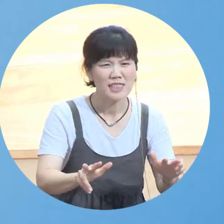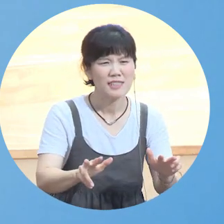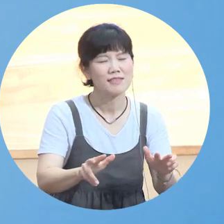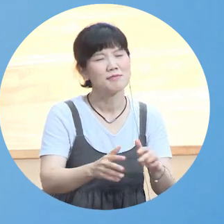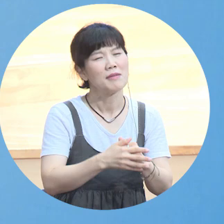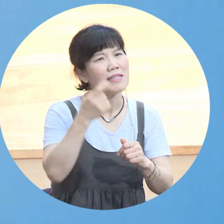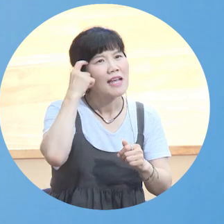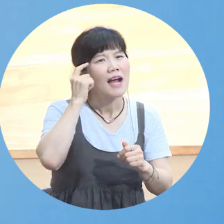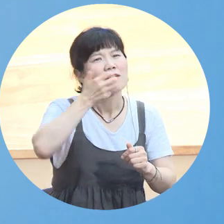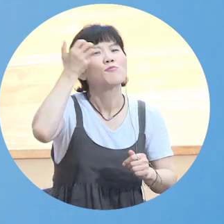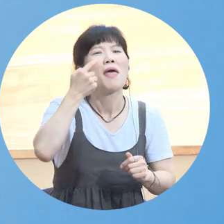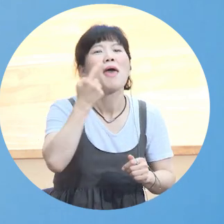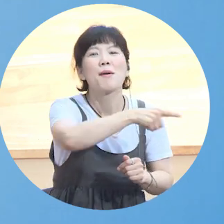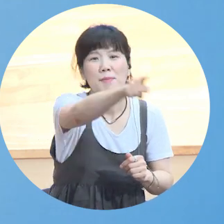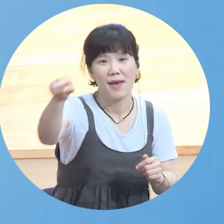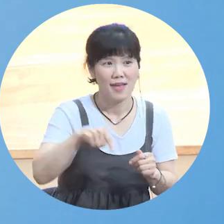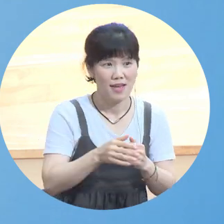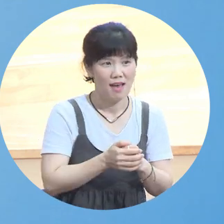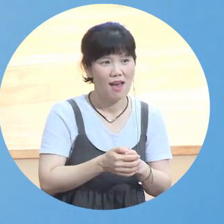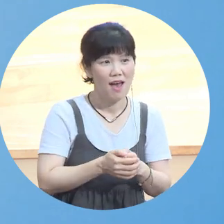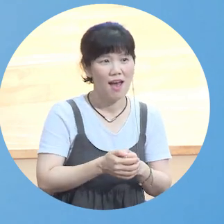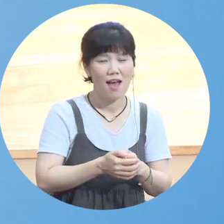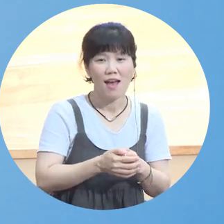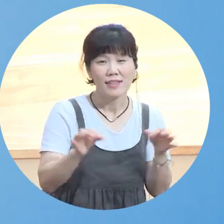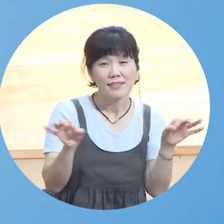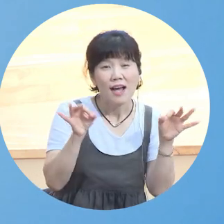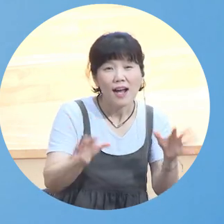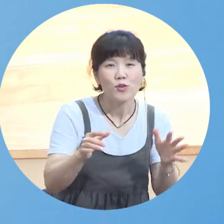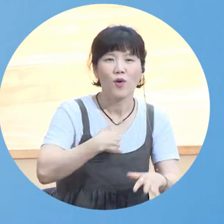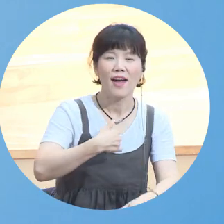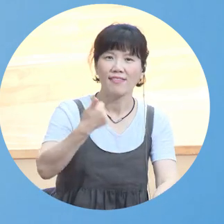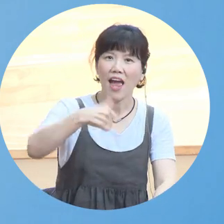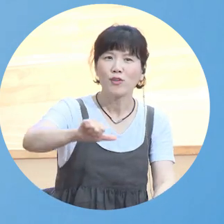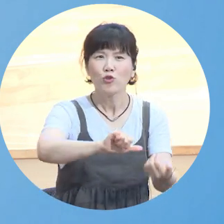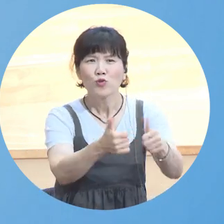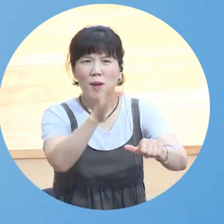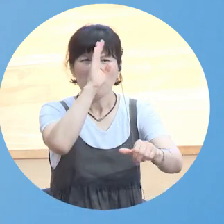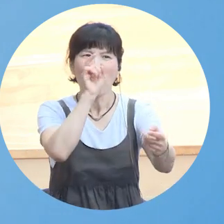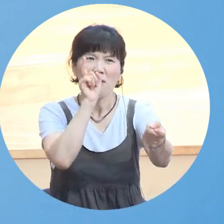만 잠깐만 내 아들 어떻게 죽을 때에 걸 있다 상상해봅니다